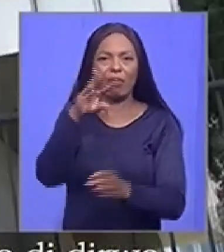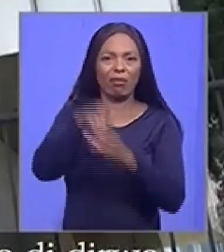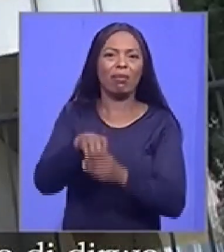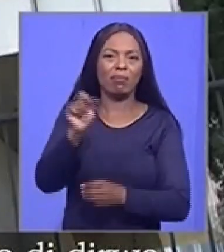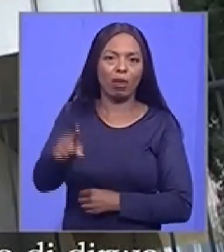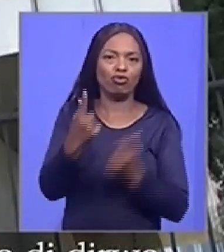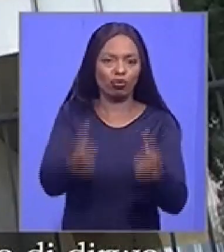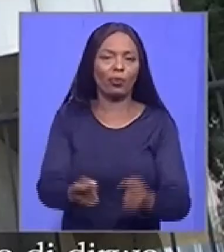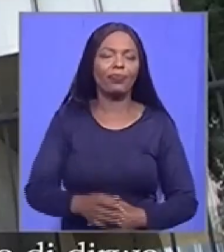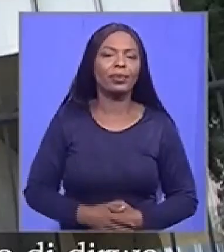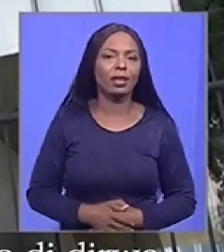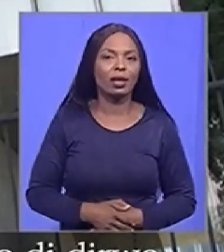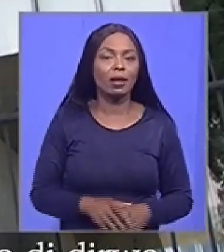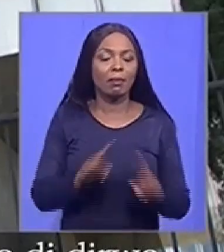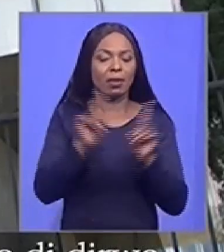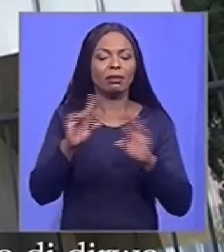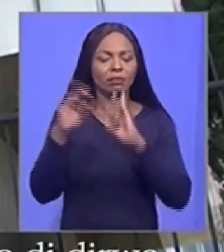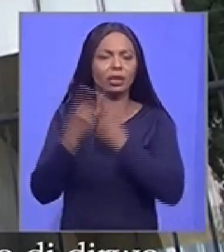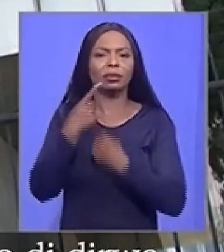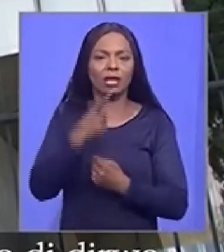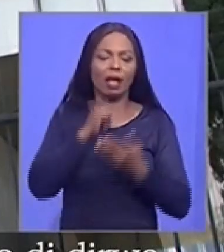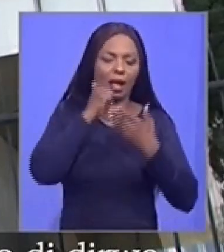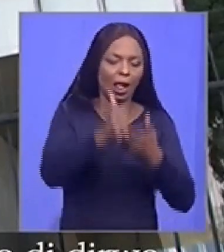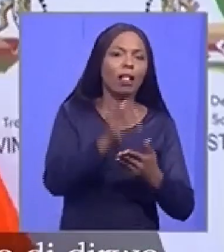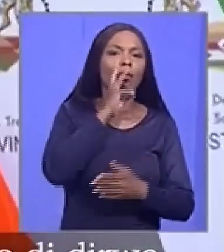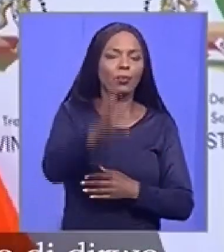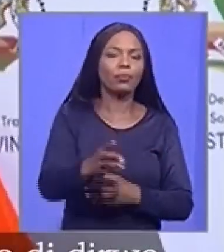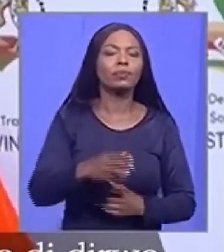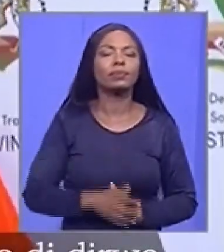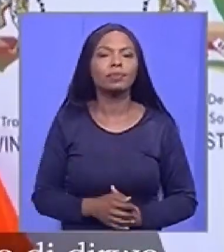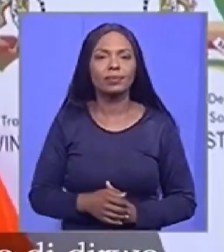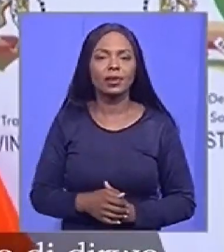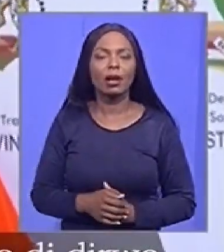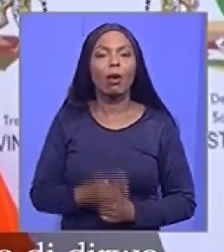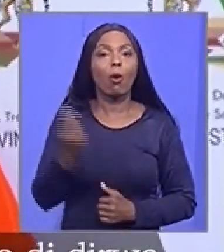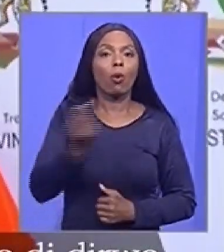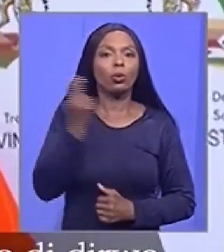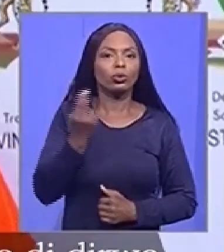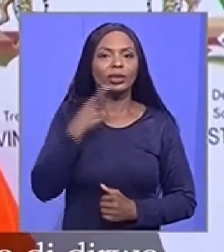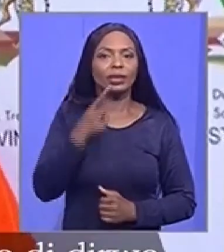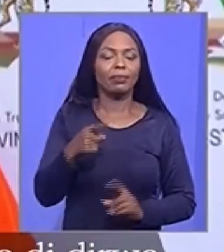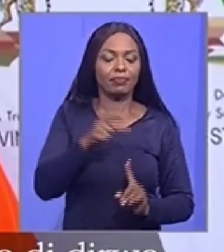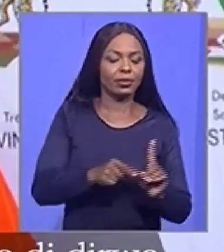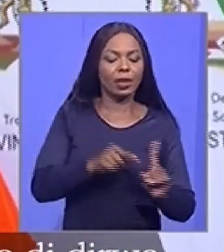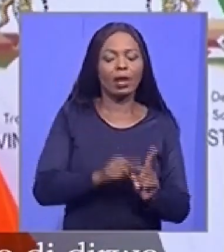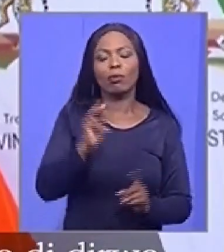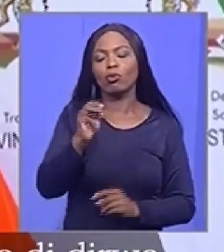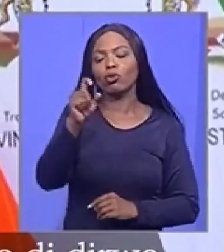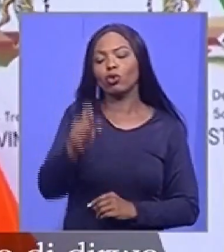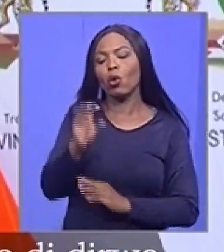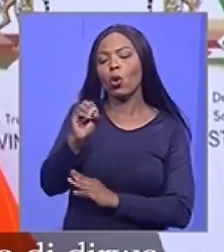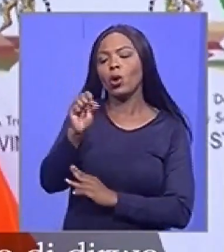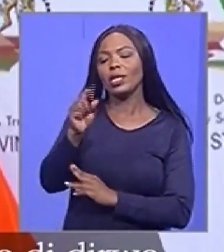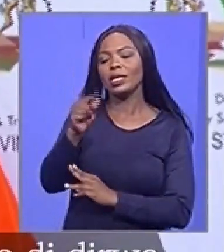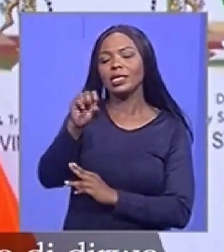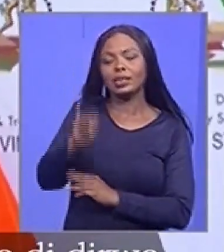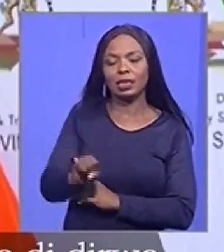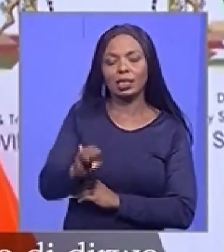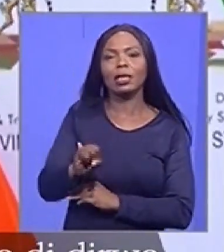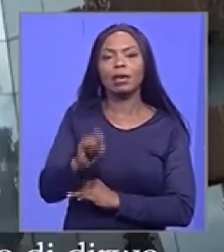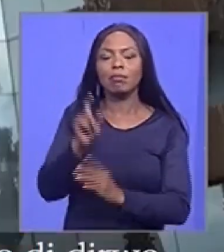fa e santse e itlamile go thusa baagi bano. Pegelo e bega gape fa tonakgolo Mxolisi Dukwana a tlile go ikgolaganya